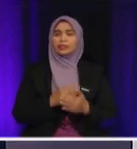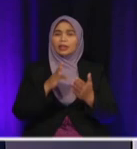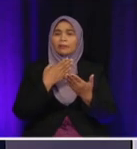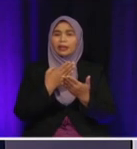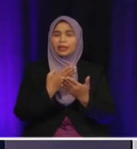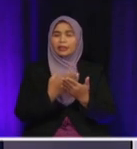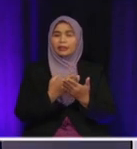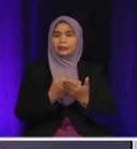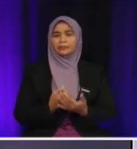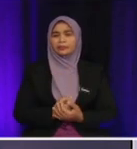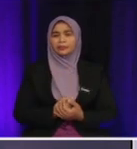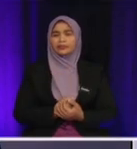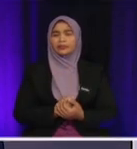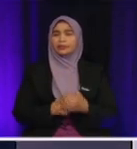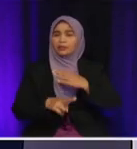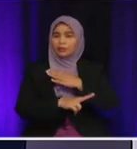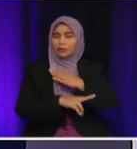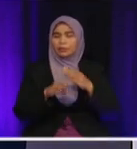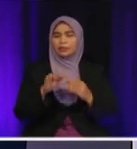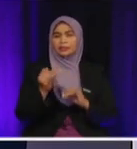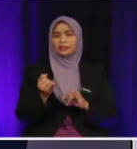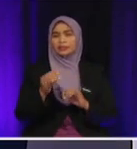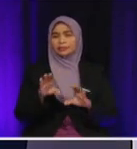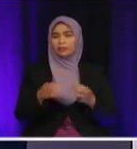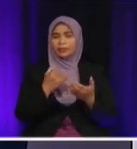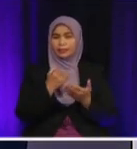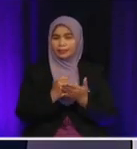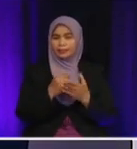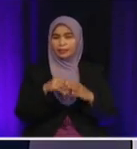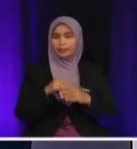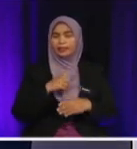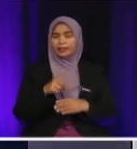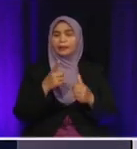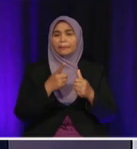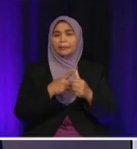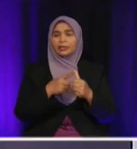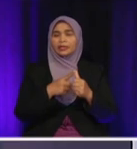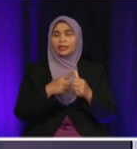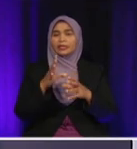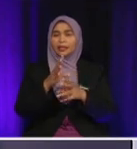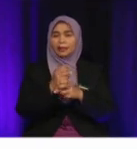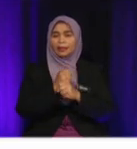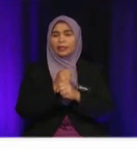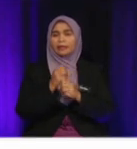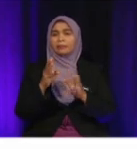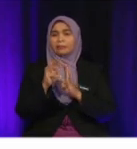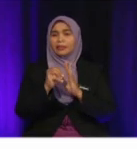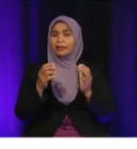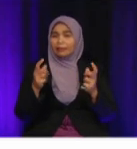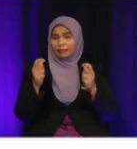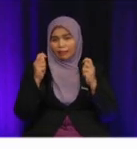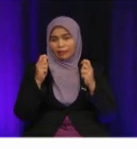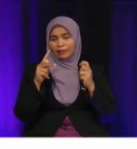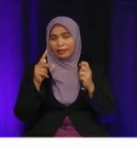apa kebaikan sebenarnya hukuman jenayah dalam Islam? Okey, yang pertama, kita dapat lihat bahawa dapat menegakkan keadilan dalam kalangan